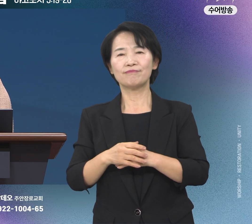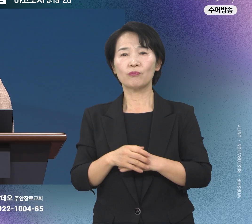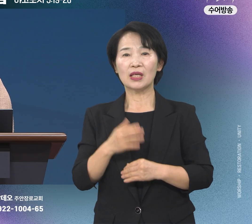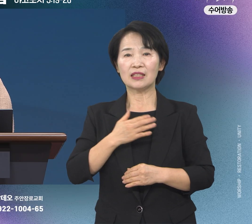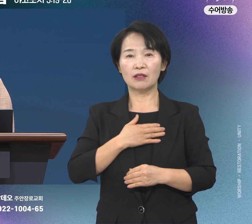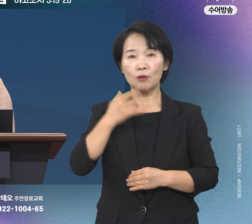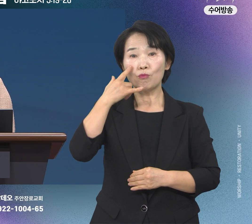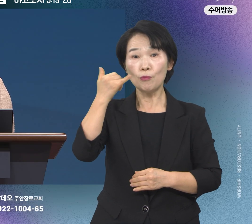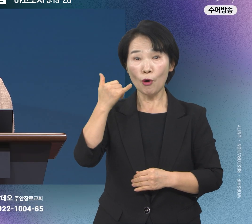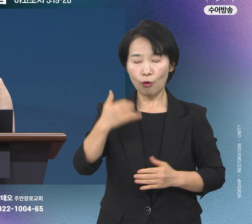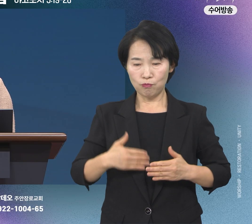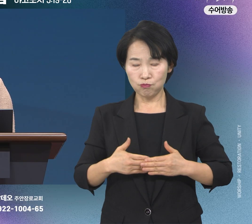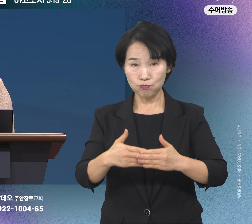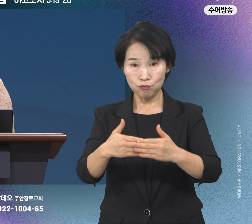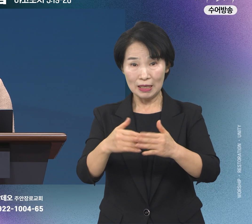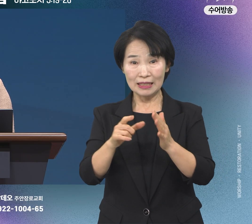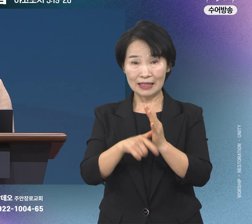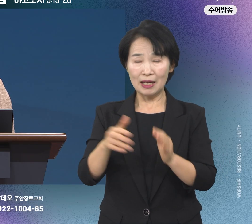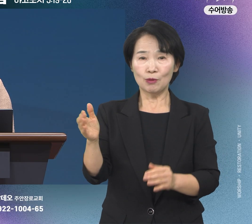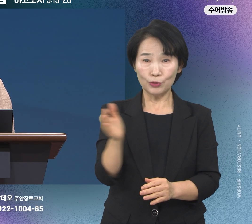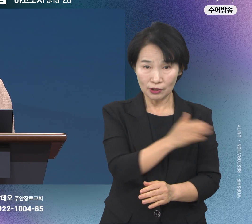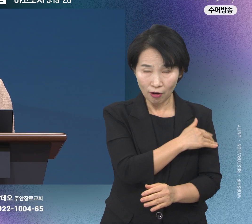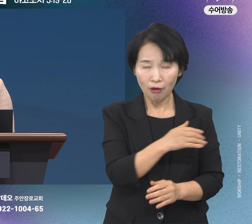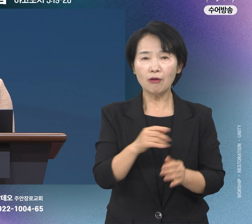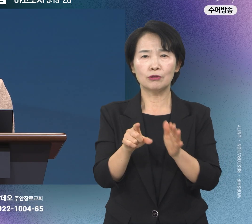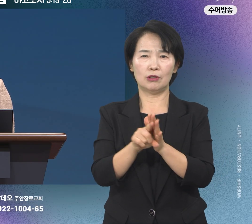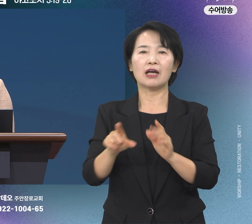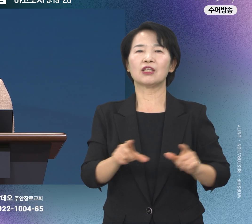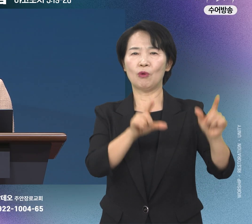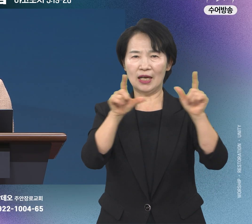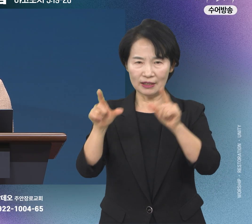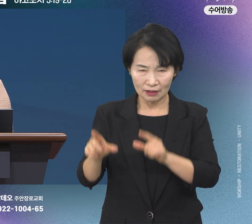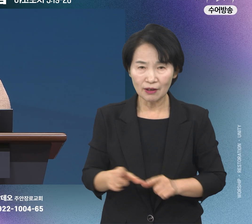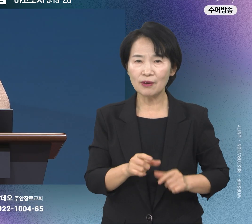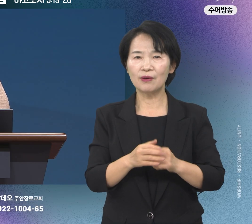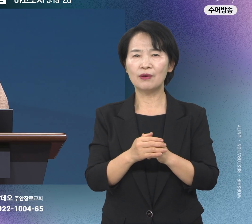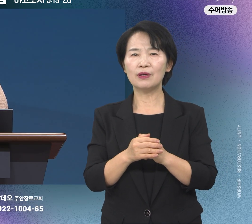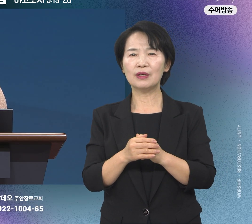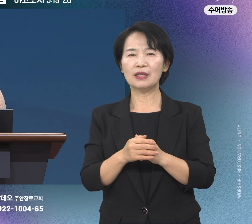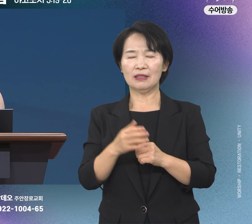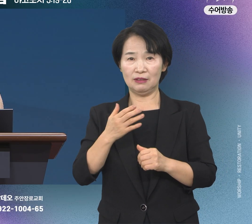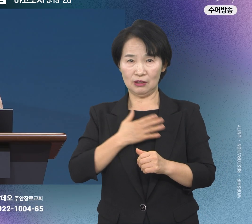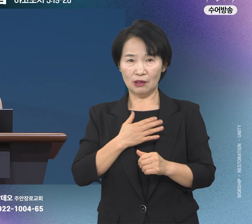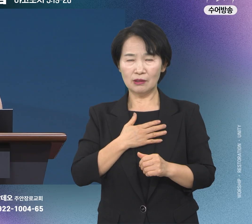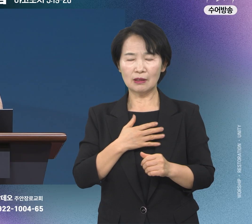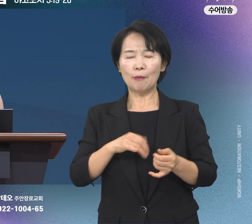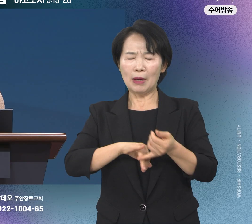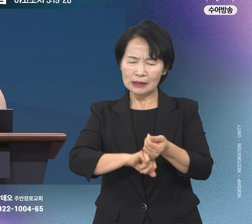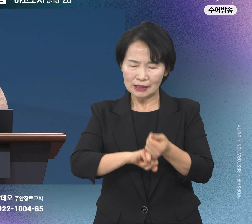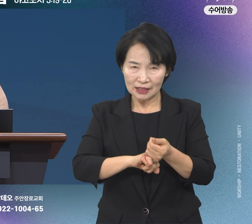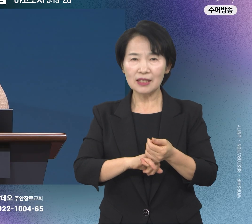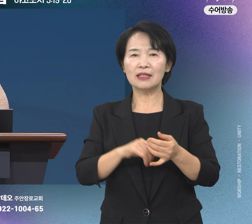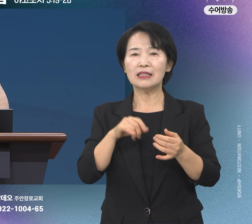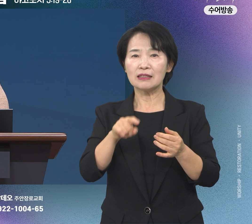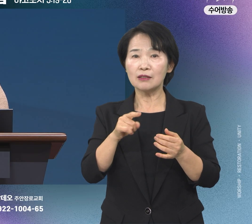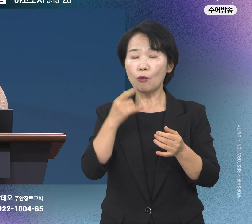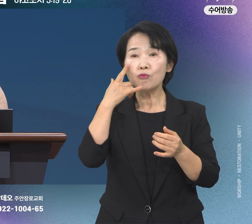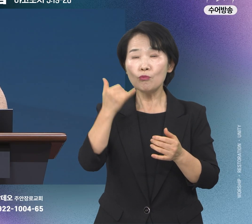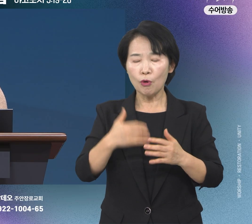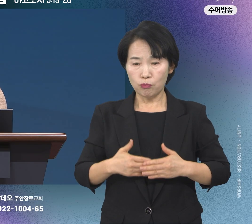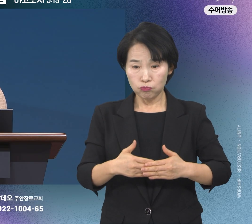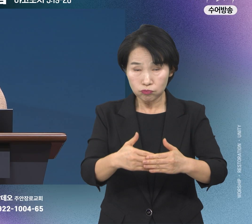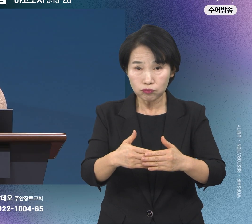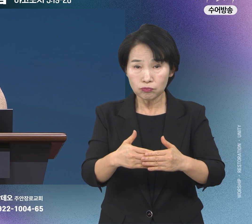신앙입니다. 신천지 탈퇴자에 대해서 이야기를 할 때 반드시 꼭 밝히는 게 모태 신앙이라는 부분인데요.